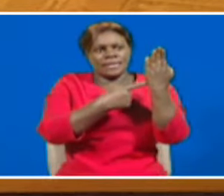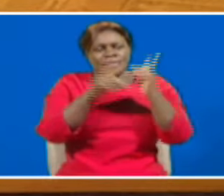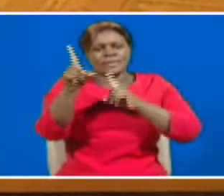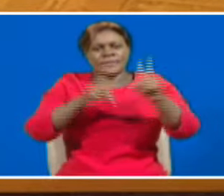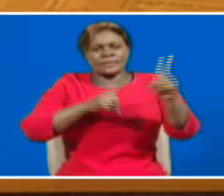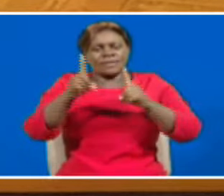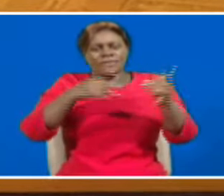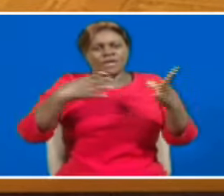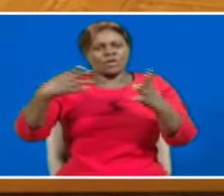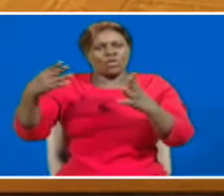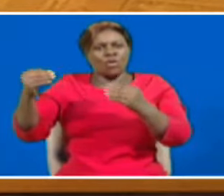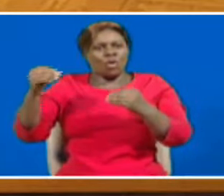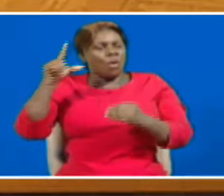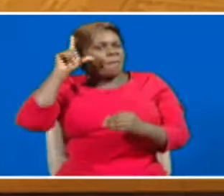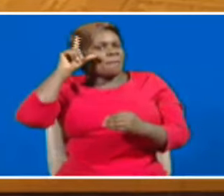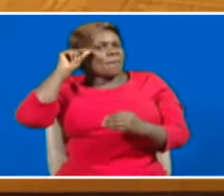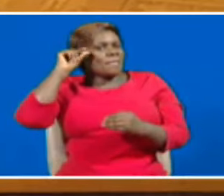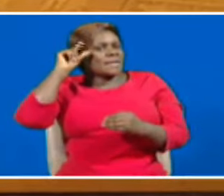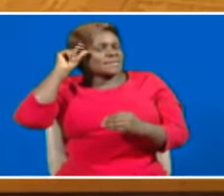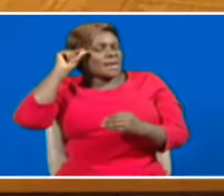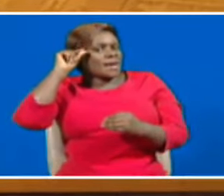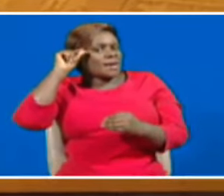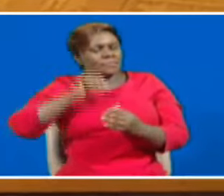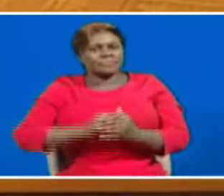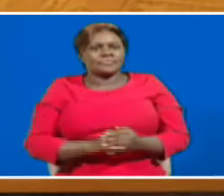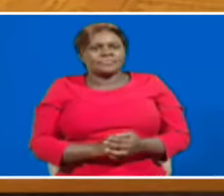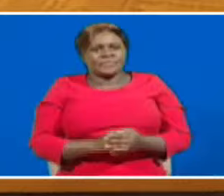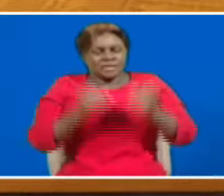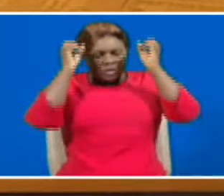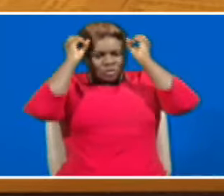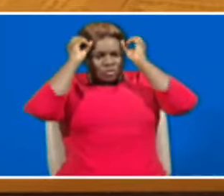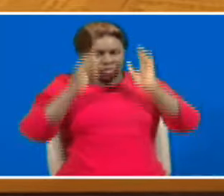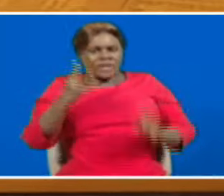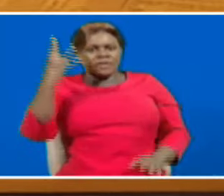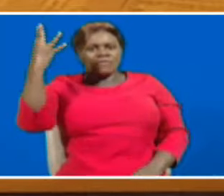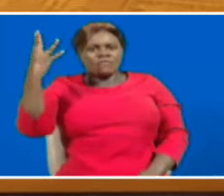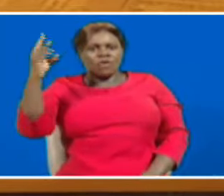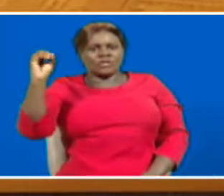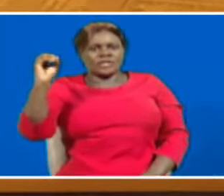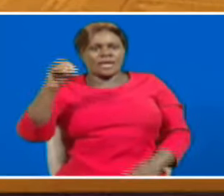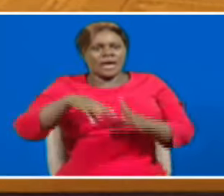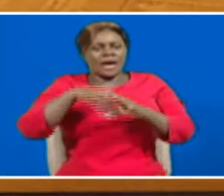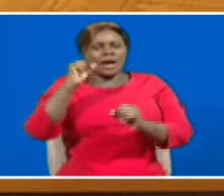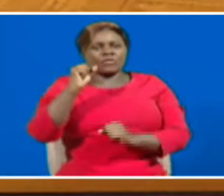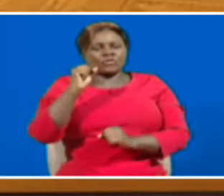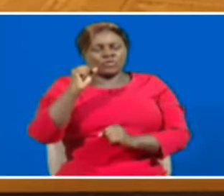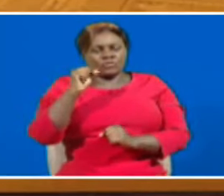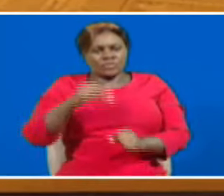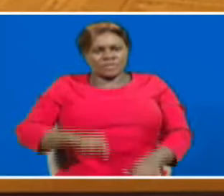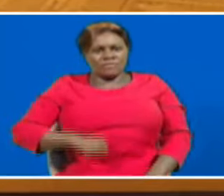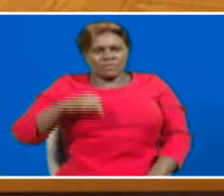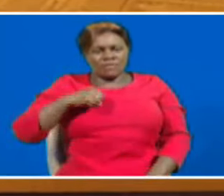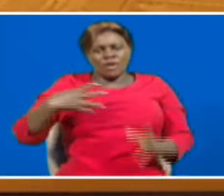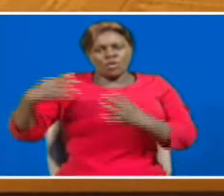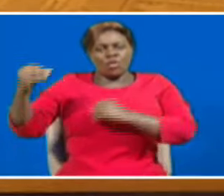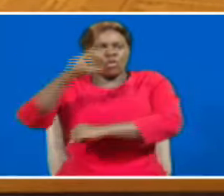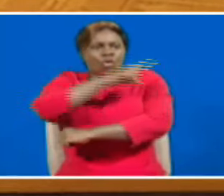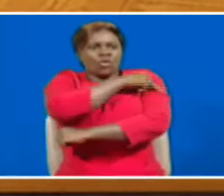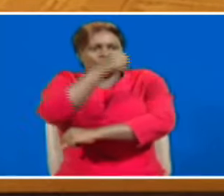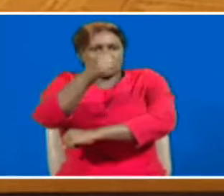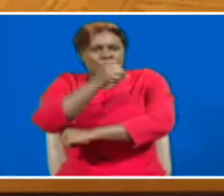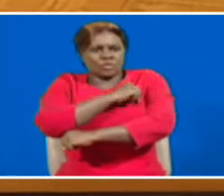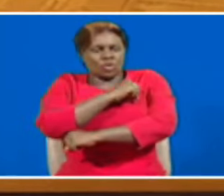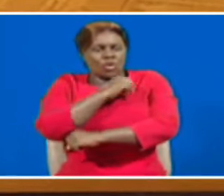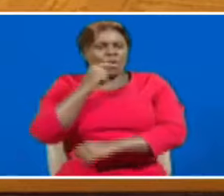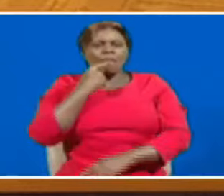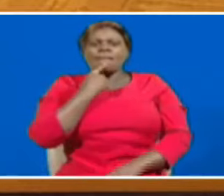safari ya kuelekea ziara ya masomo jijini Mombasa. Wanafunzi 40 kati ya walionusurika walipelekwa katika hospitali ya rufaa